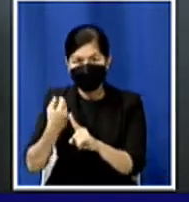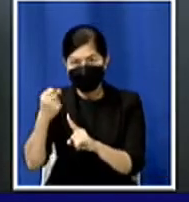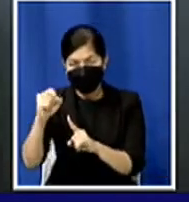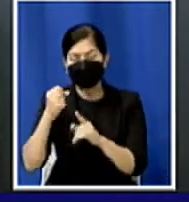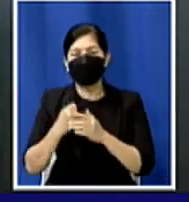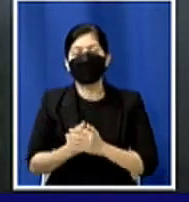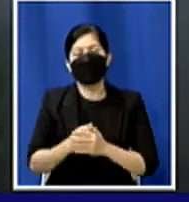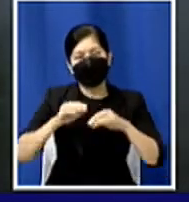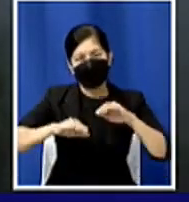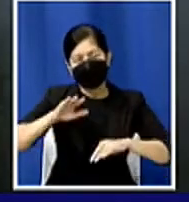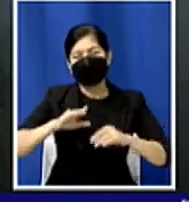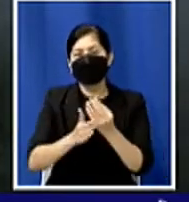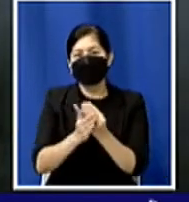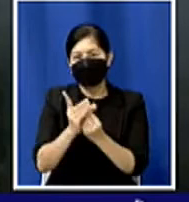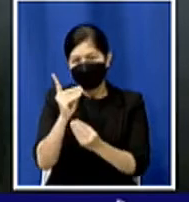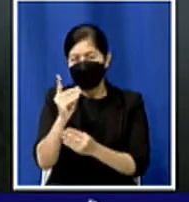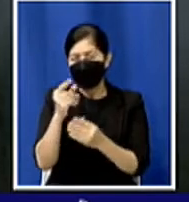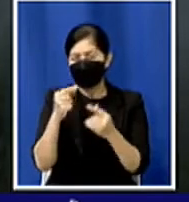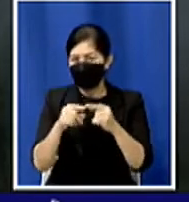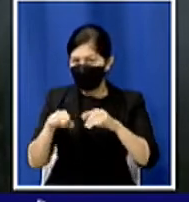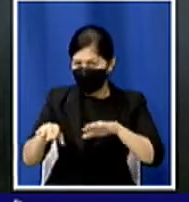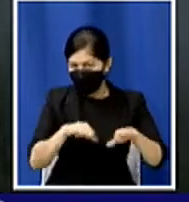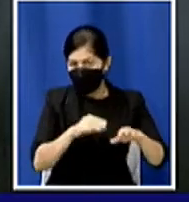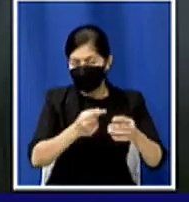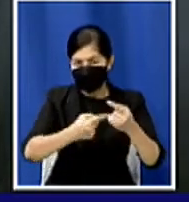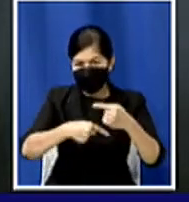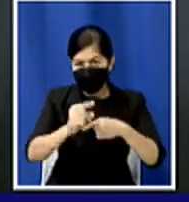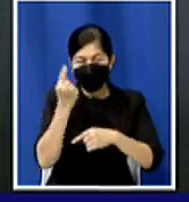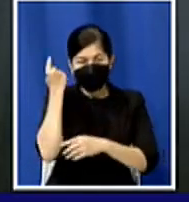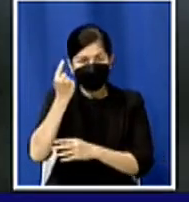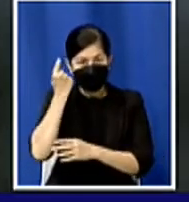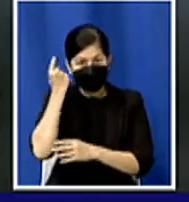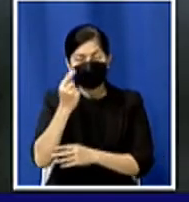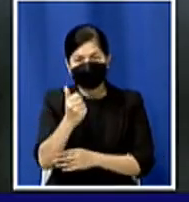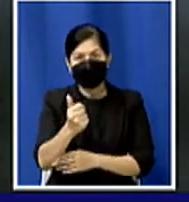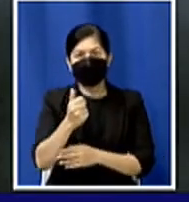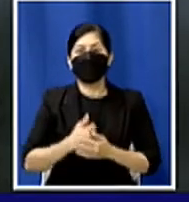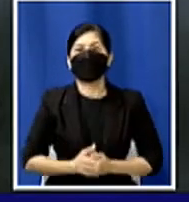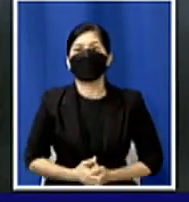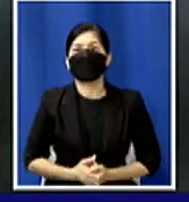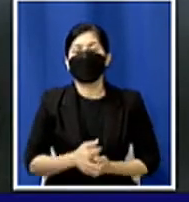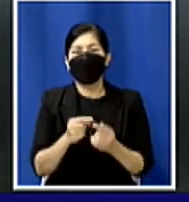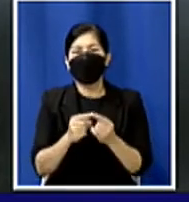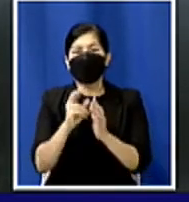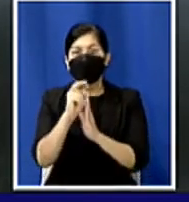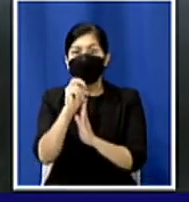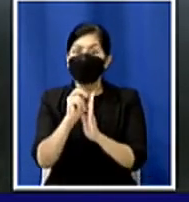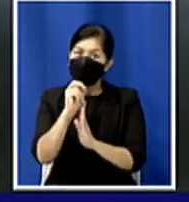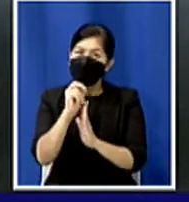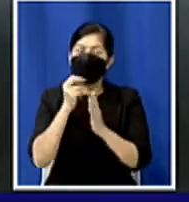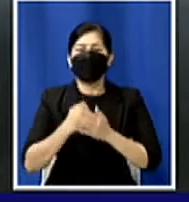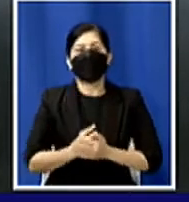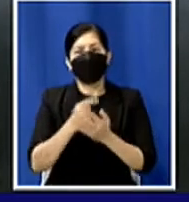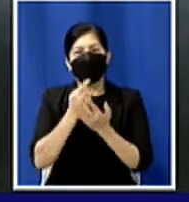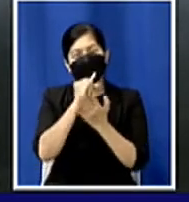สัปดาห์เศษ ๆครับเตรียมตัวแพ็คกระเป๋าครับจะได้บุ๊กตารางการท่องเที่ยวนอกจากจังหวัดน่านแล้วจังหวัด